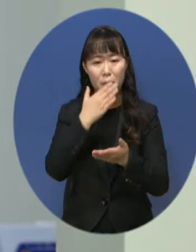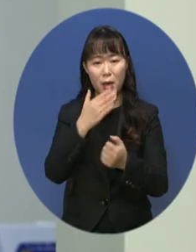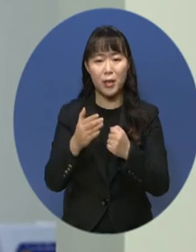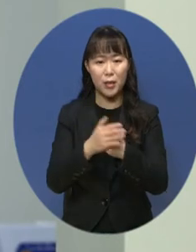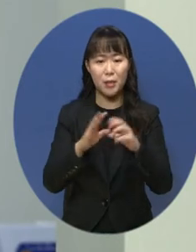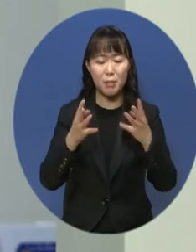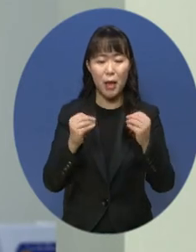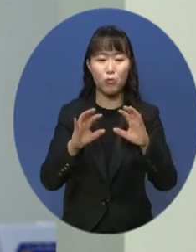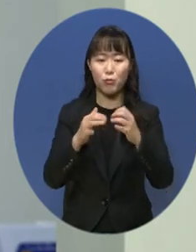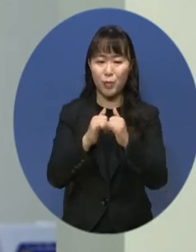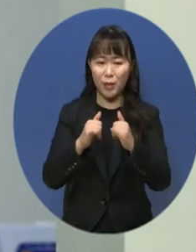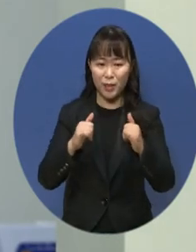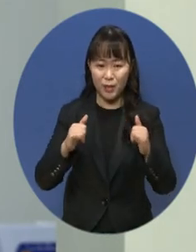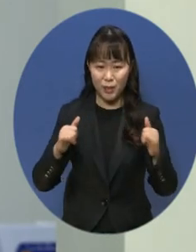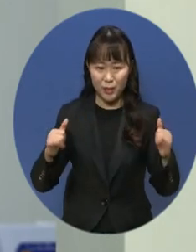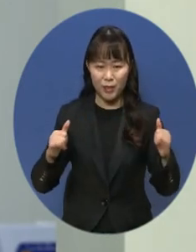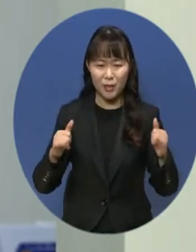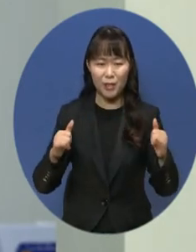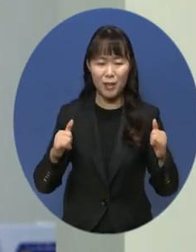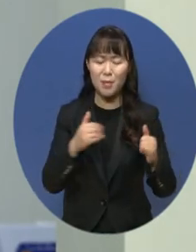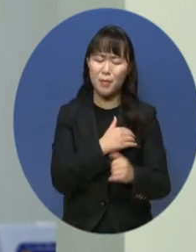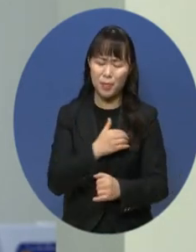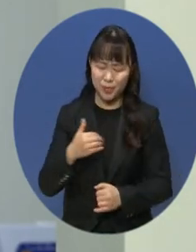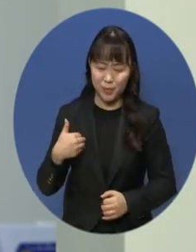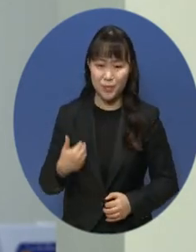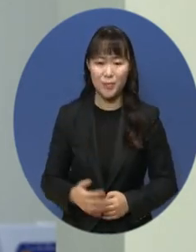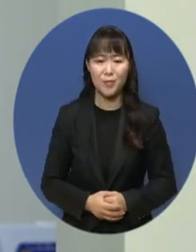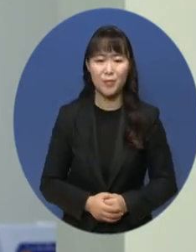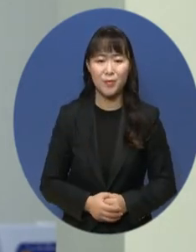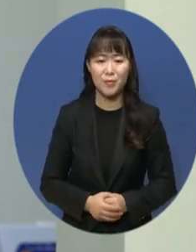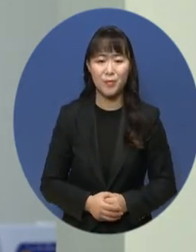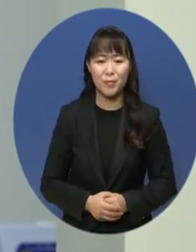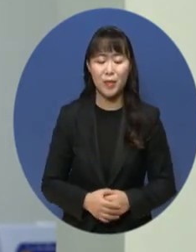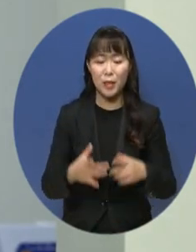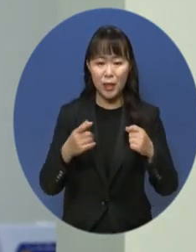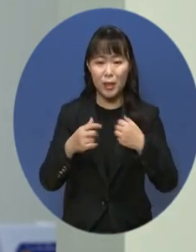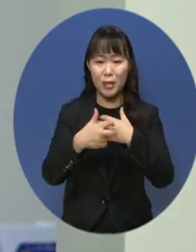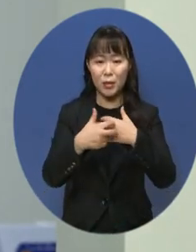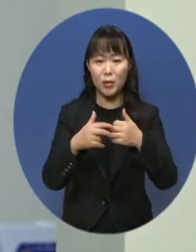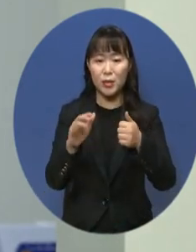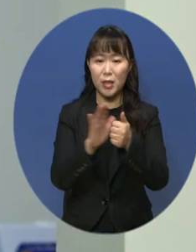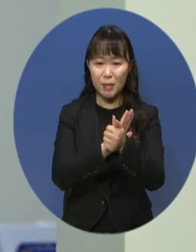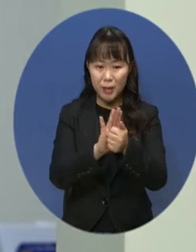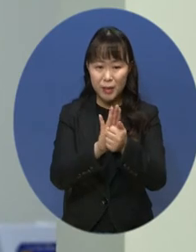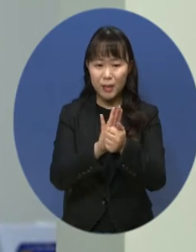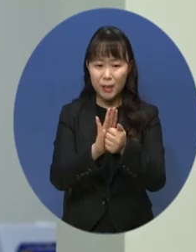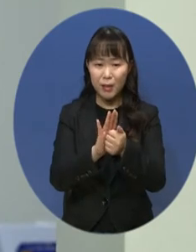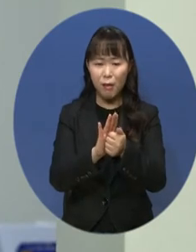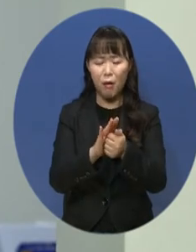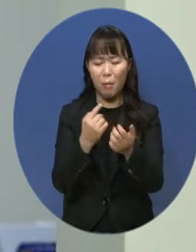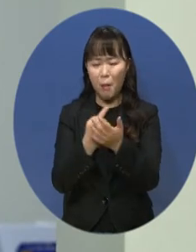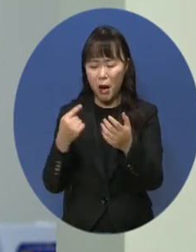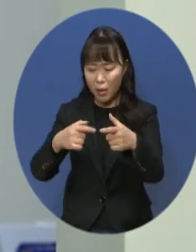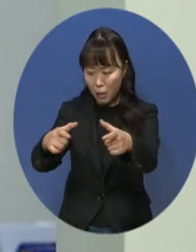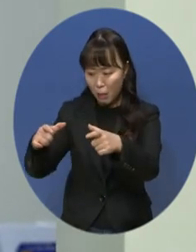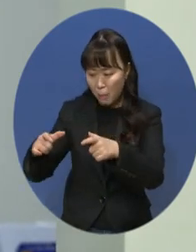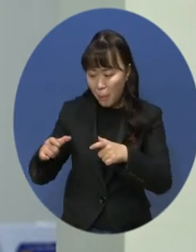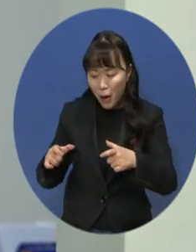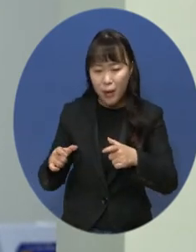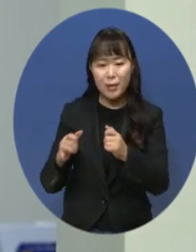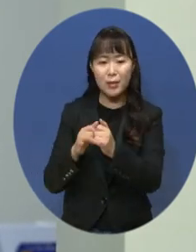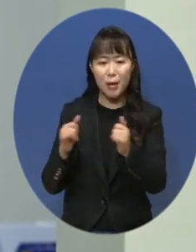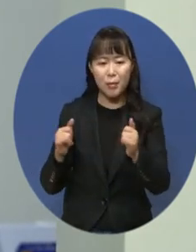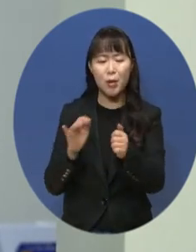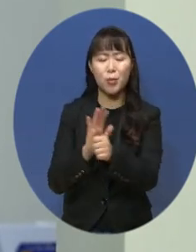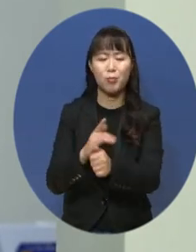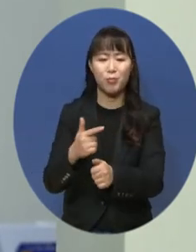많은 군민들이 만족하며 이용하고 있습니다. 무주군의 이러한 의료 서비스는 의료 서비스 소외 지역에 있는 도민들에게 큰